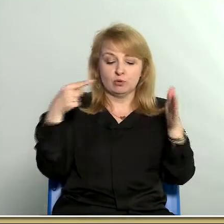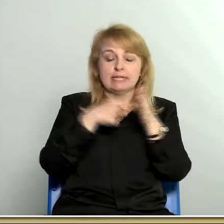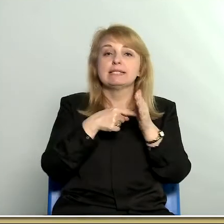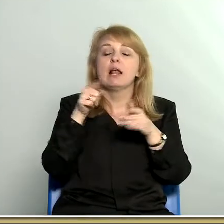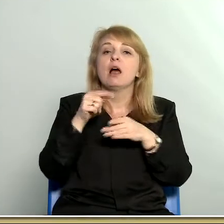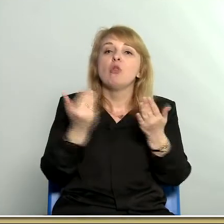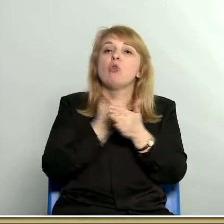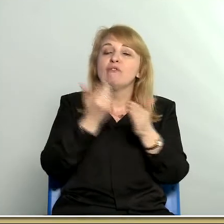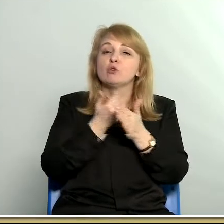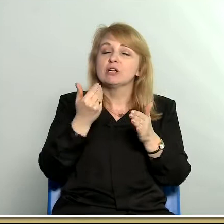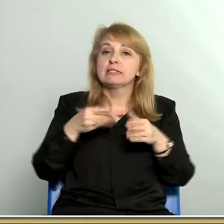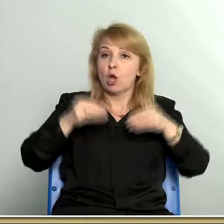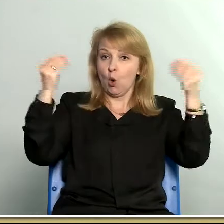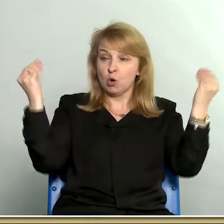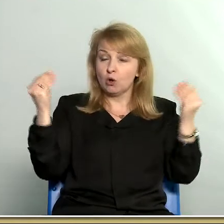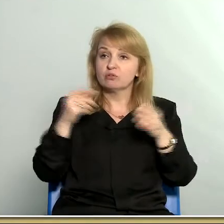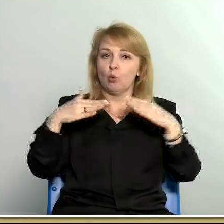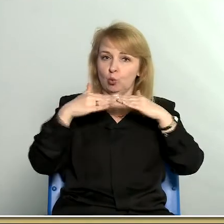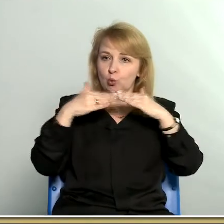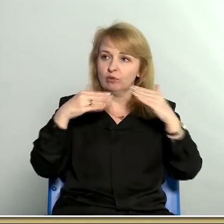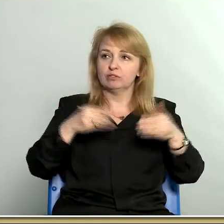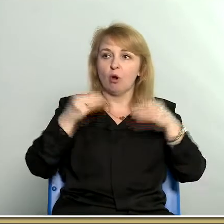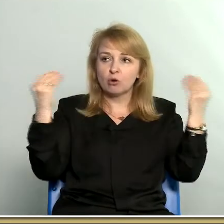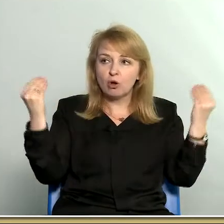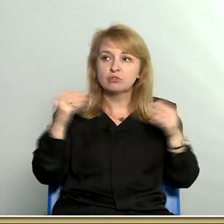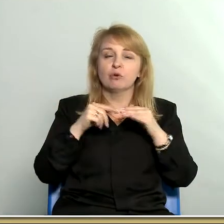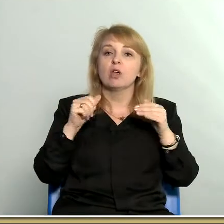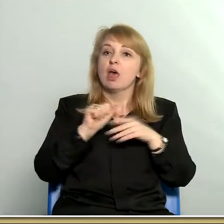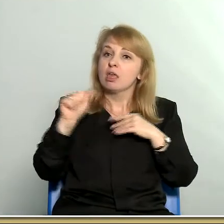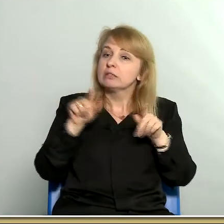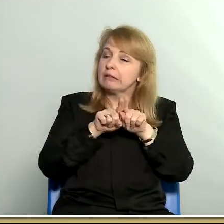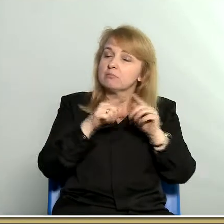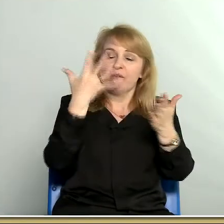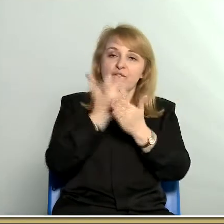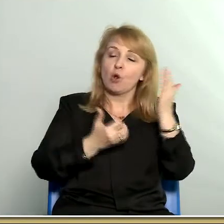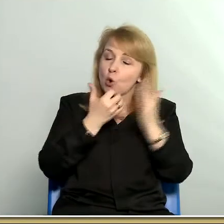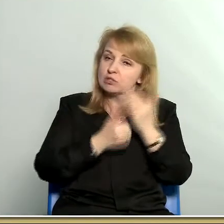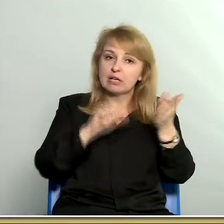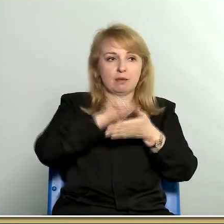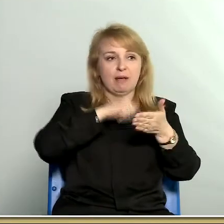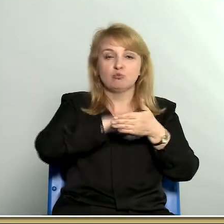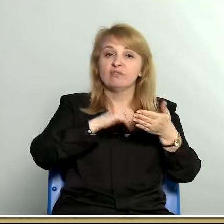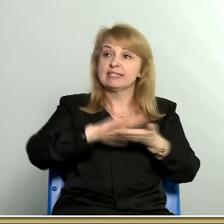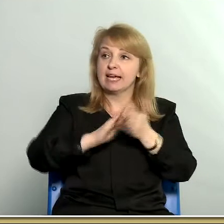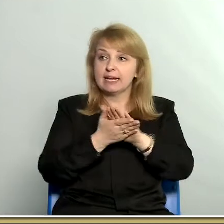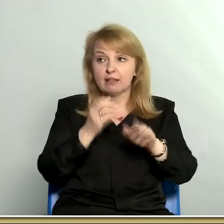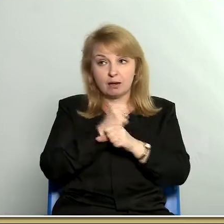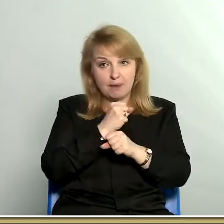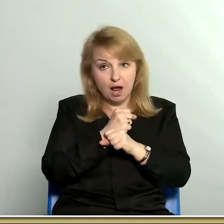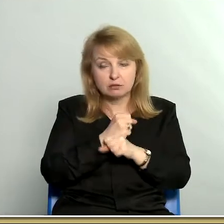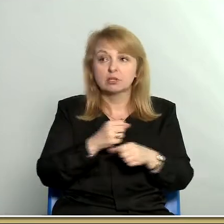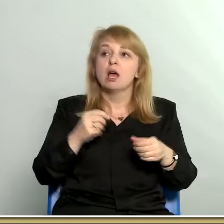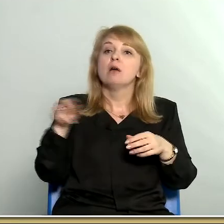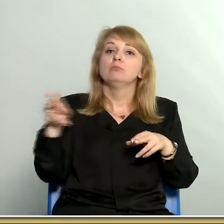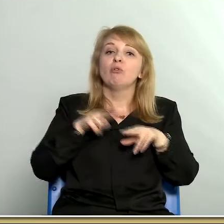innowacyjny rozwój, zrównoważony rozwój, a także wykorzystanie mazowieckiego rynku pracy poprzez Europejski Fundusz